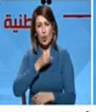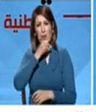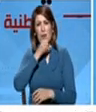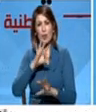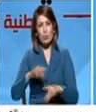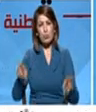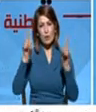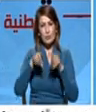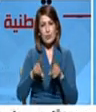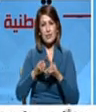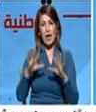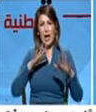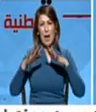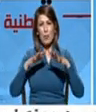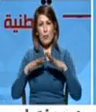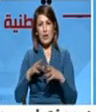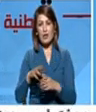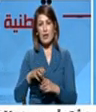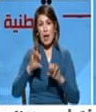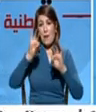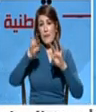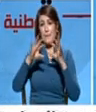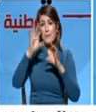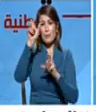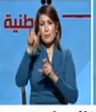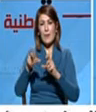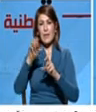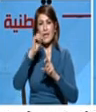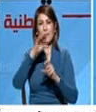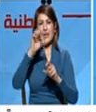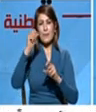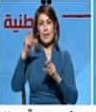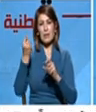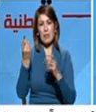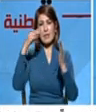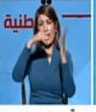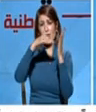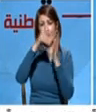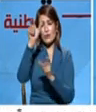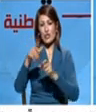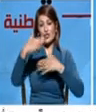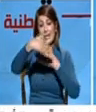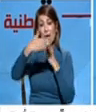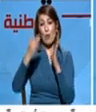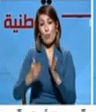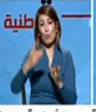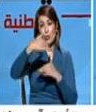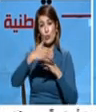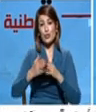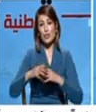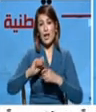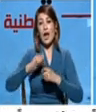تقريبا اه مائه الف ترضى رئيسه يتم توزيعه بمعدل عشره لفت رد في